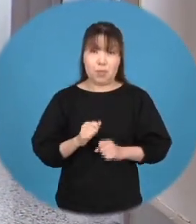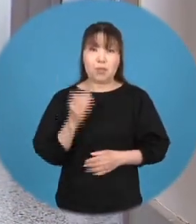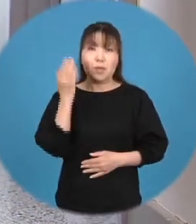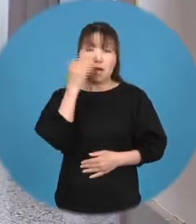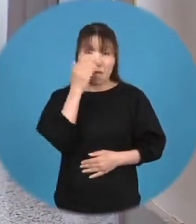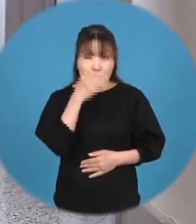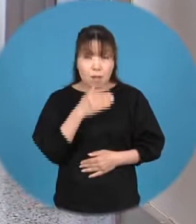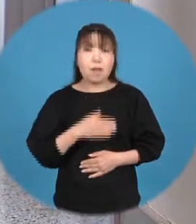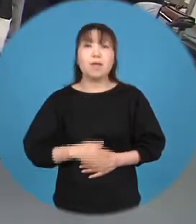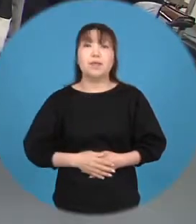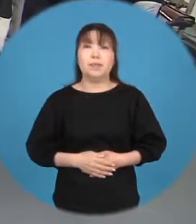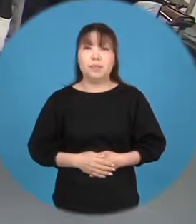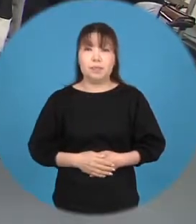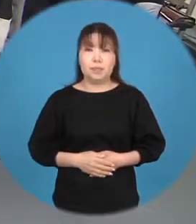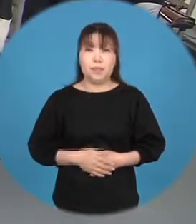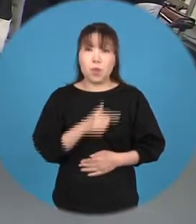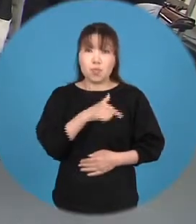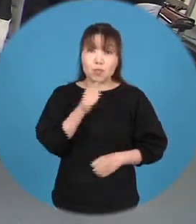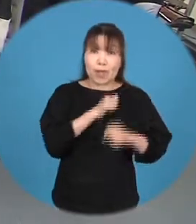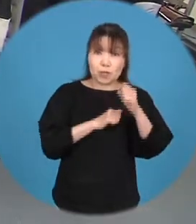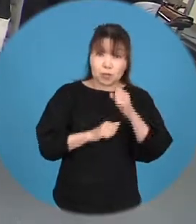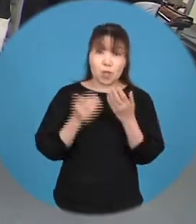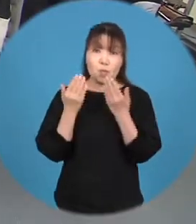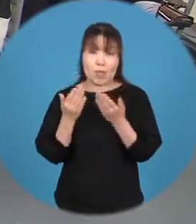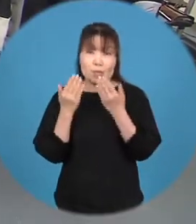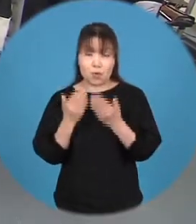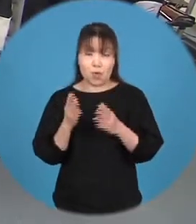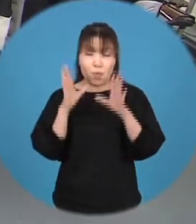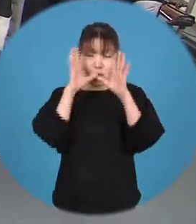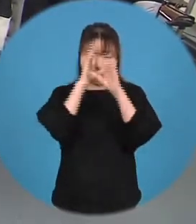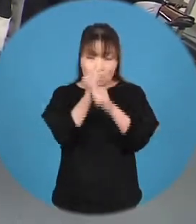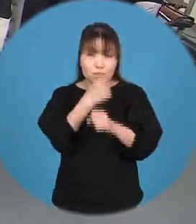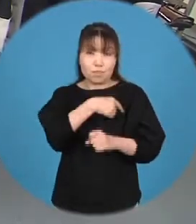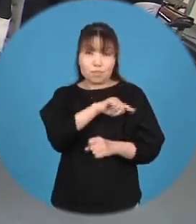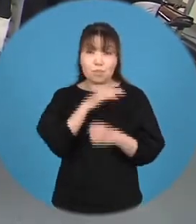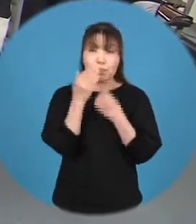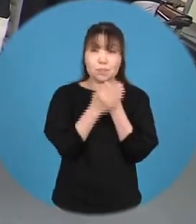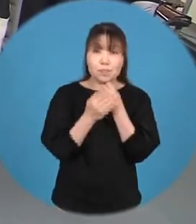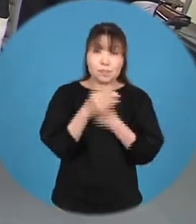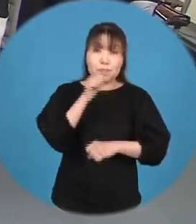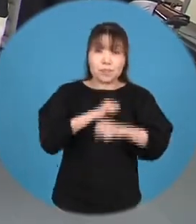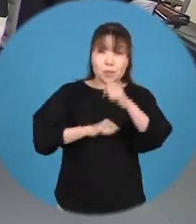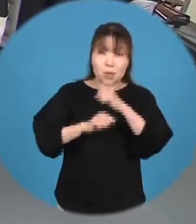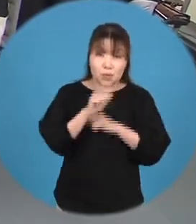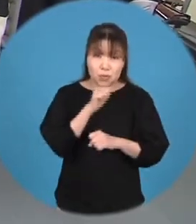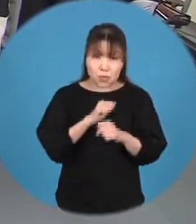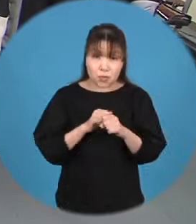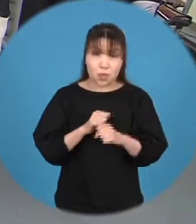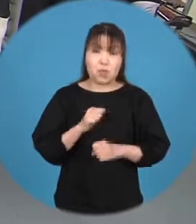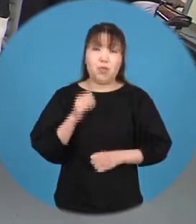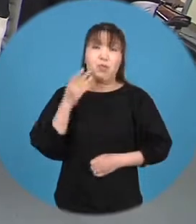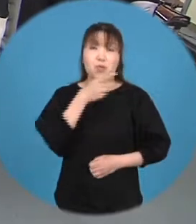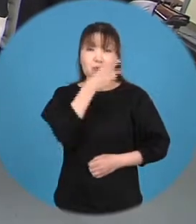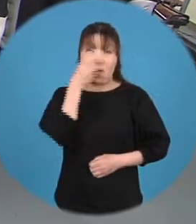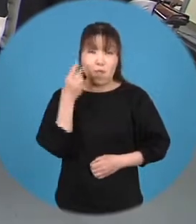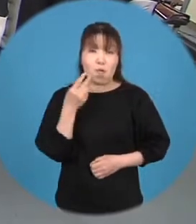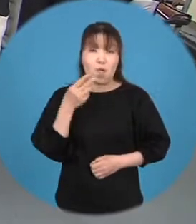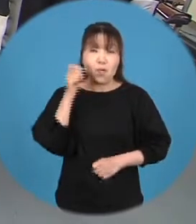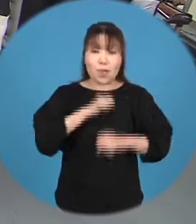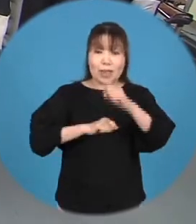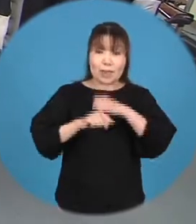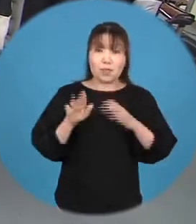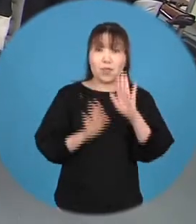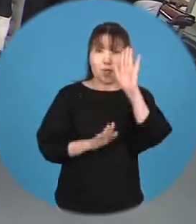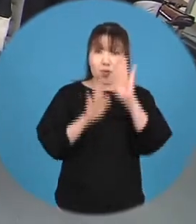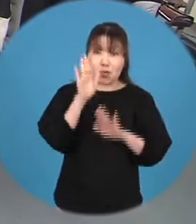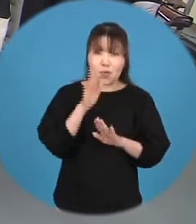ね。部活動も勉強も集中力を大切に取り組む関内高校ライフル射撃部の活動の